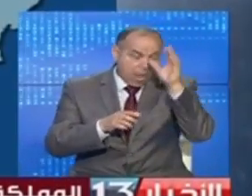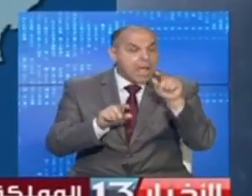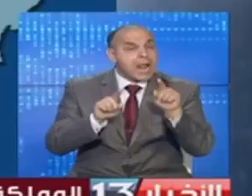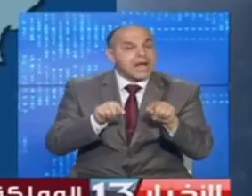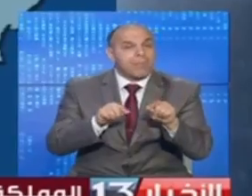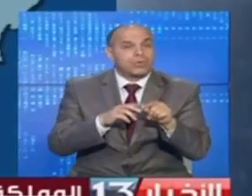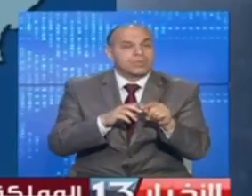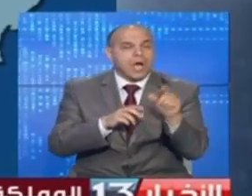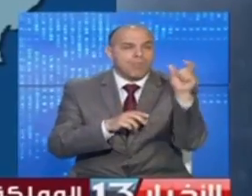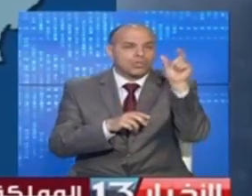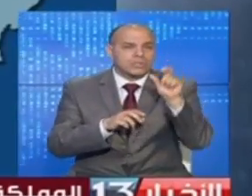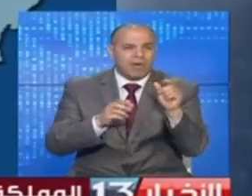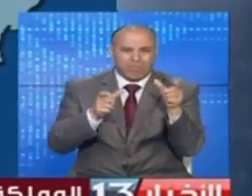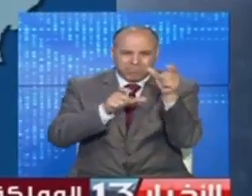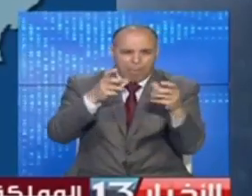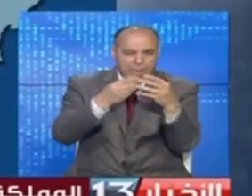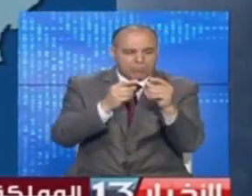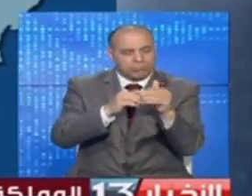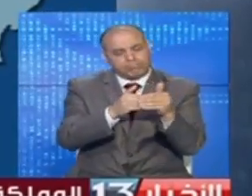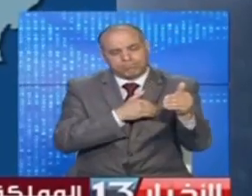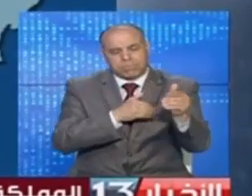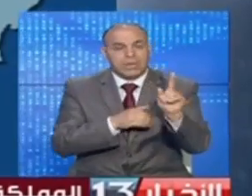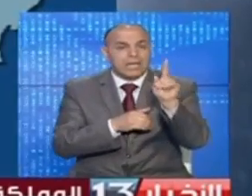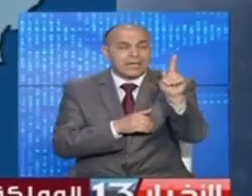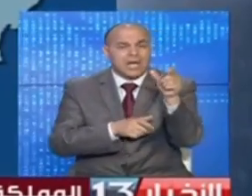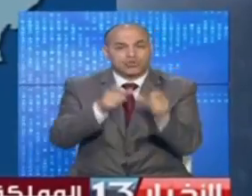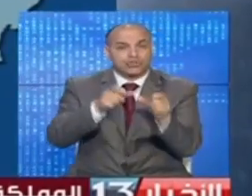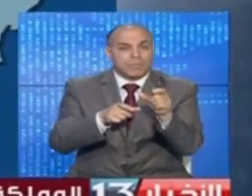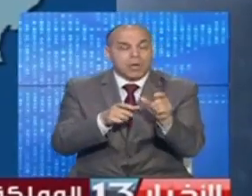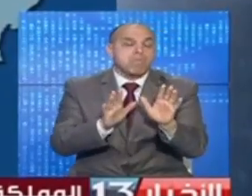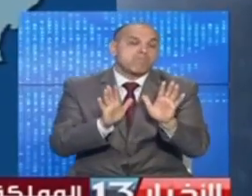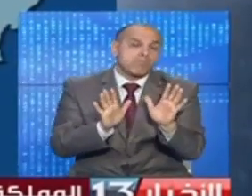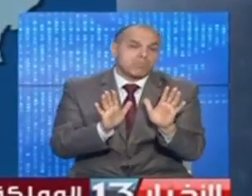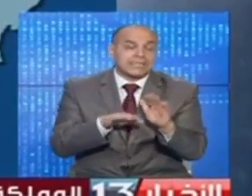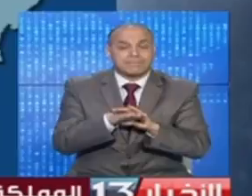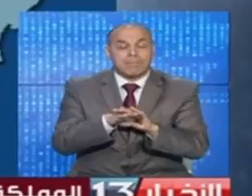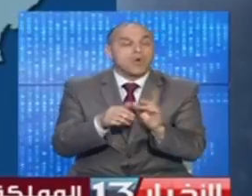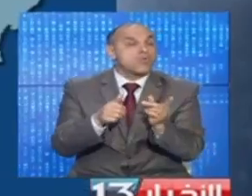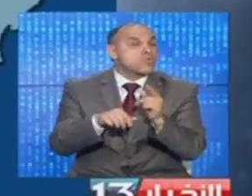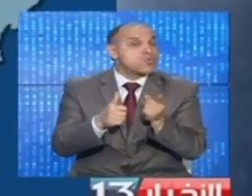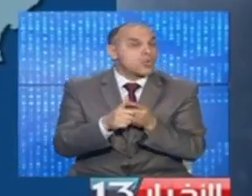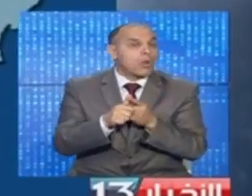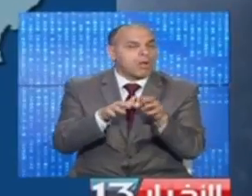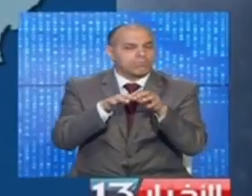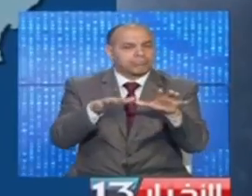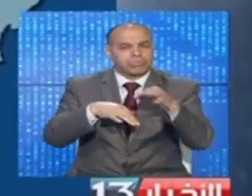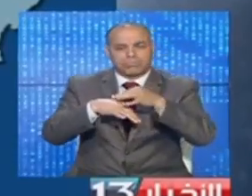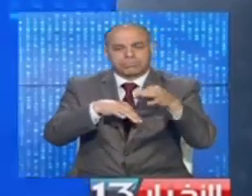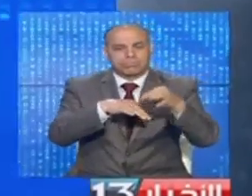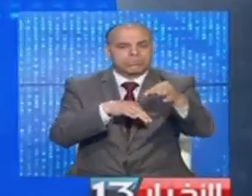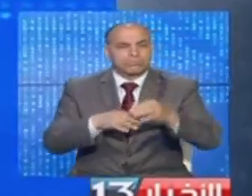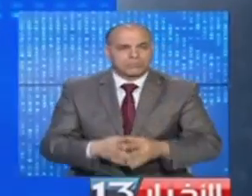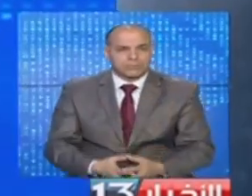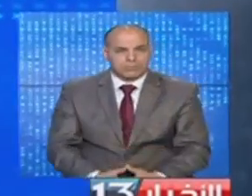أن يجتنب المسلم التجمعات نظرا لأن التجمع يعتبر السبب الرئيس لانتشار العدوى.